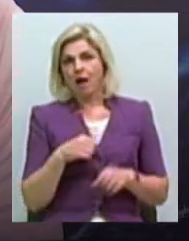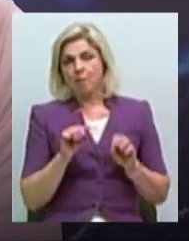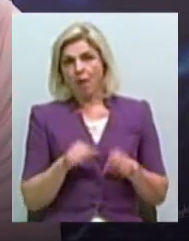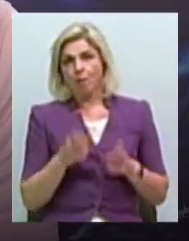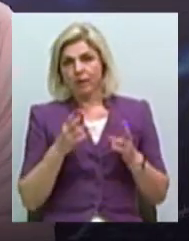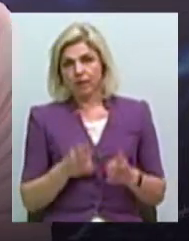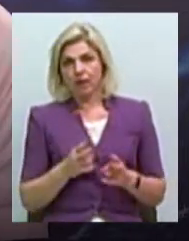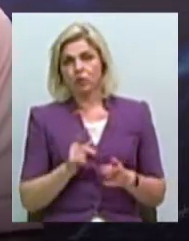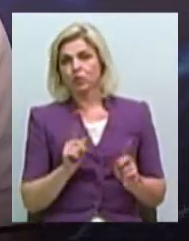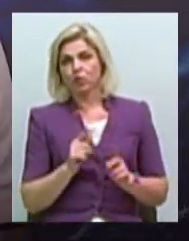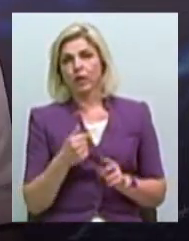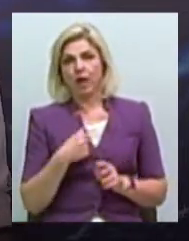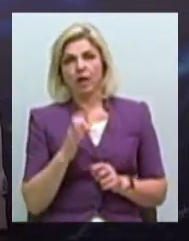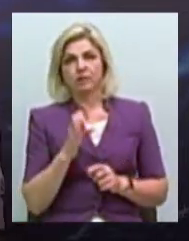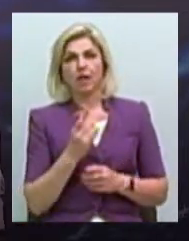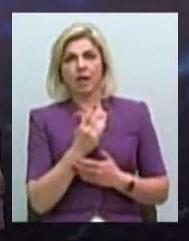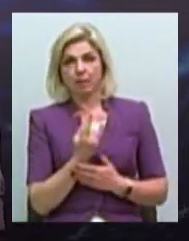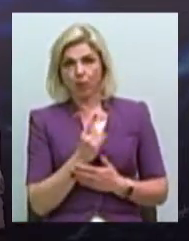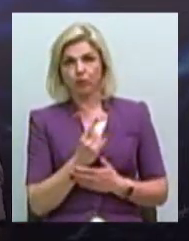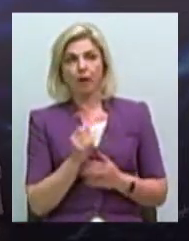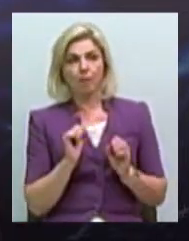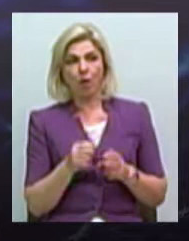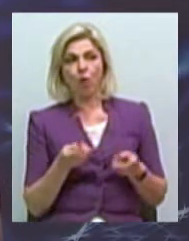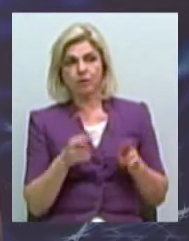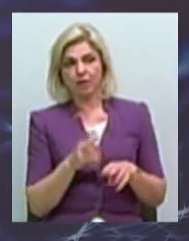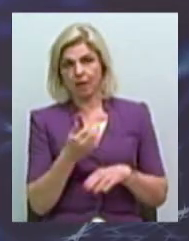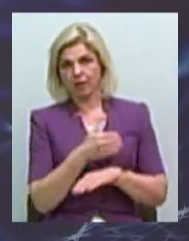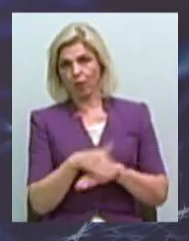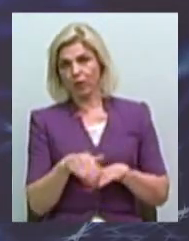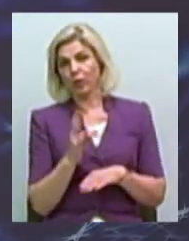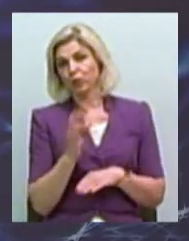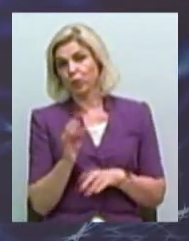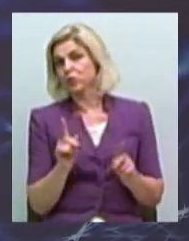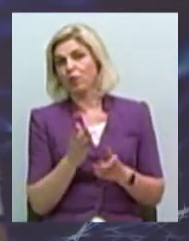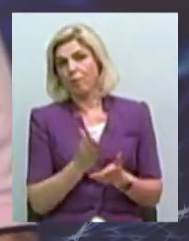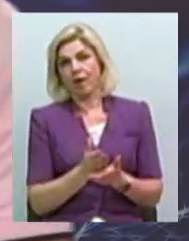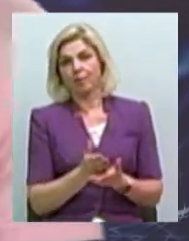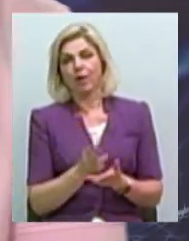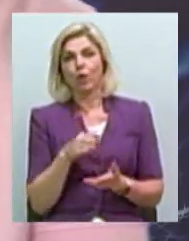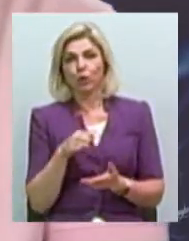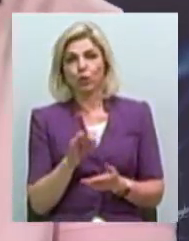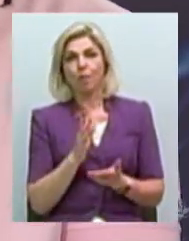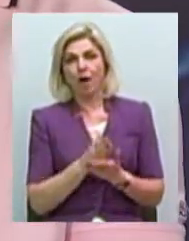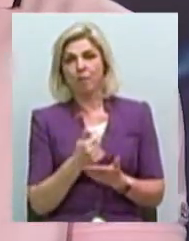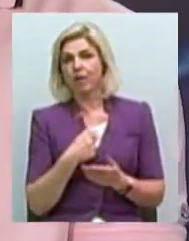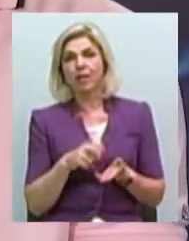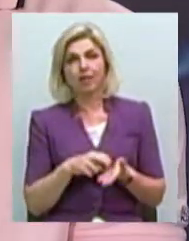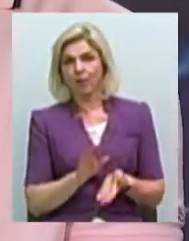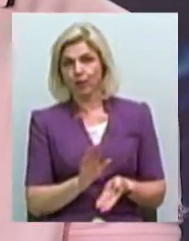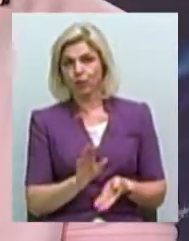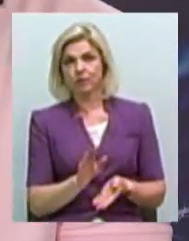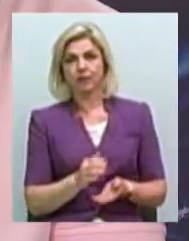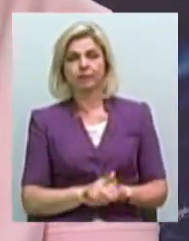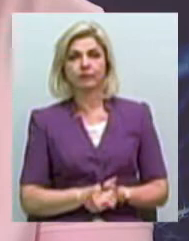того, что я с грудным ребенком могу остаться на улице. Но что маємо, то маємо, я этого не боюсь, и я ни в коем